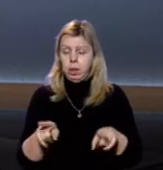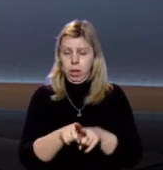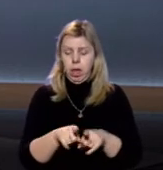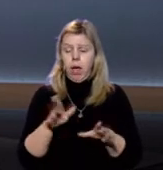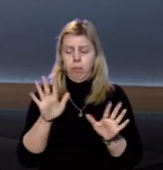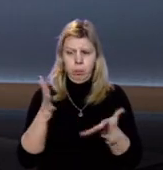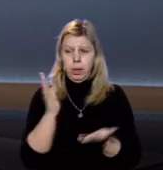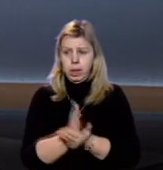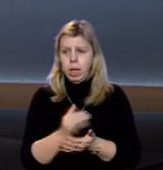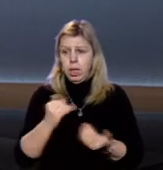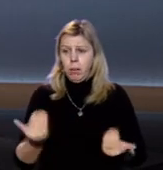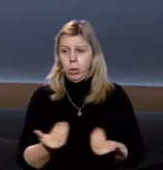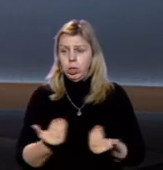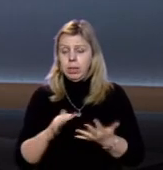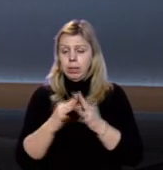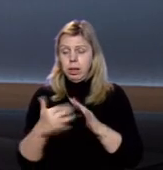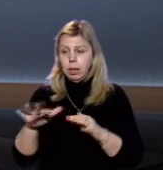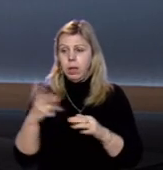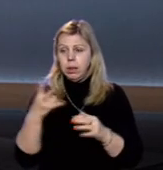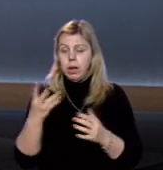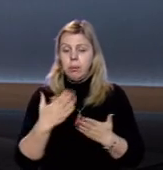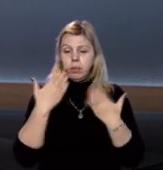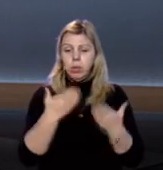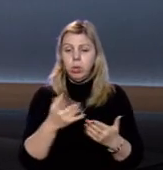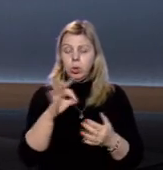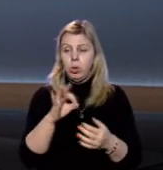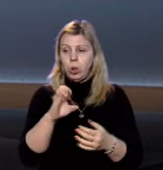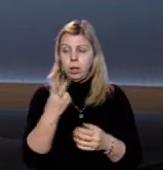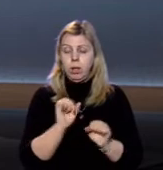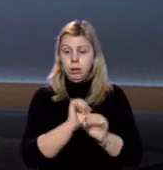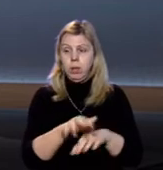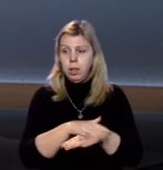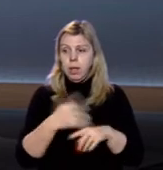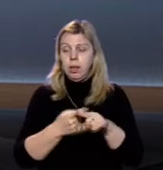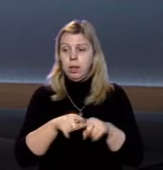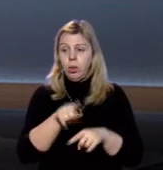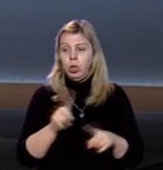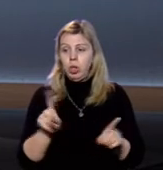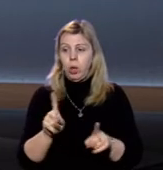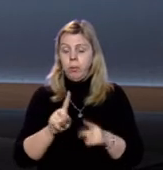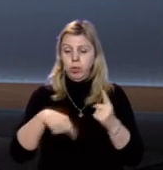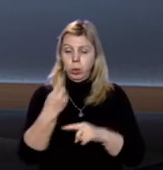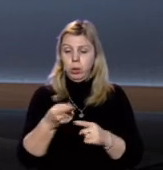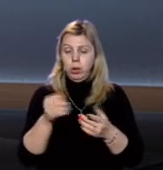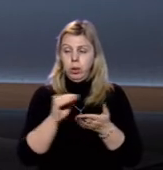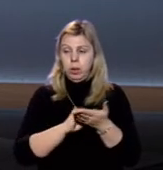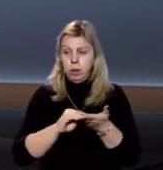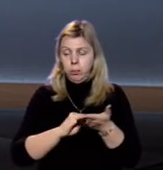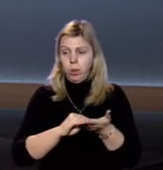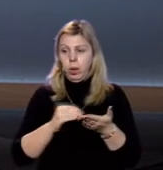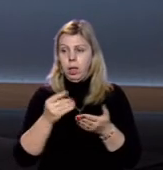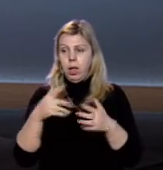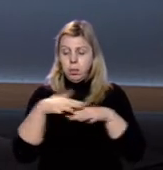є, звичайно, і проживають в сільській місцевості, то треба звернутися до відповідного органу соціального захисту населення для того, щоб в черговий раз переконатися